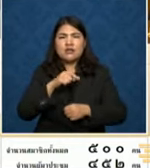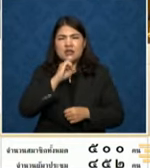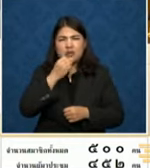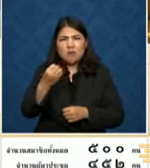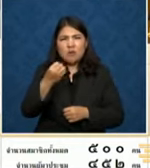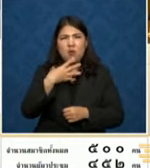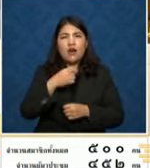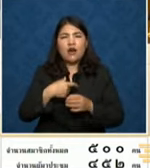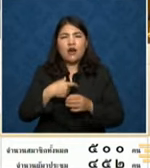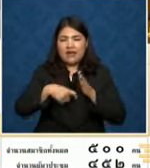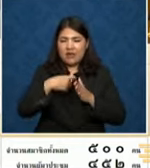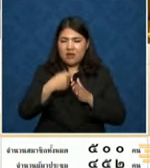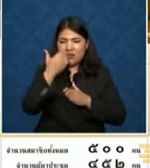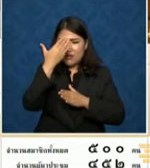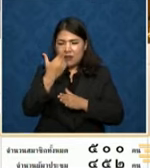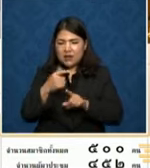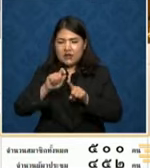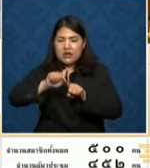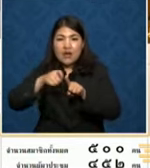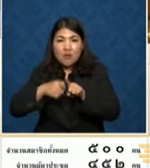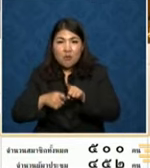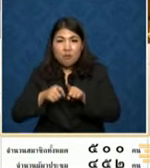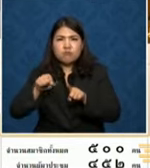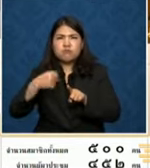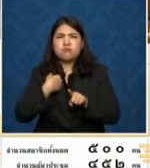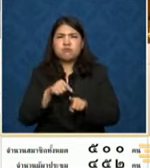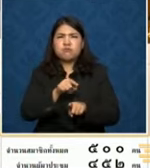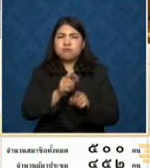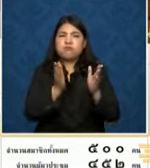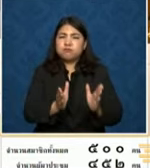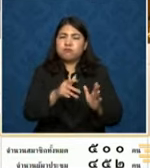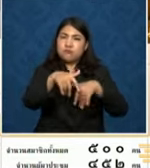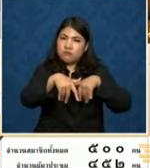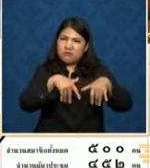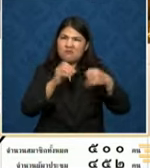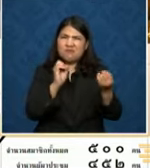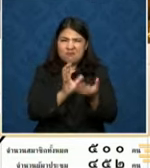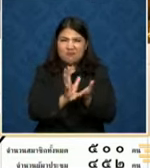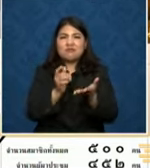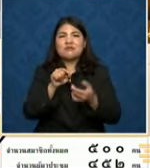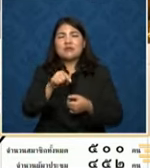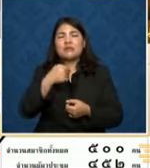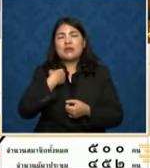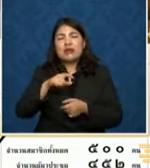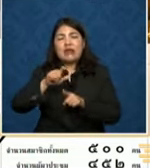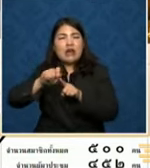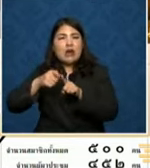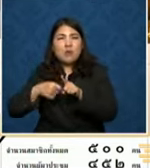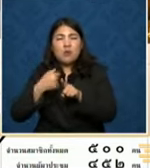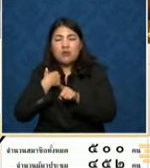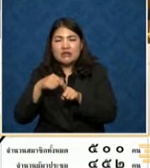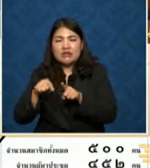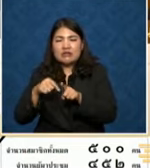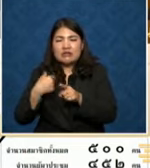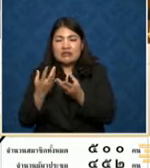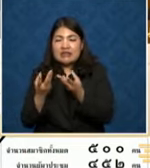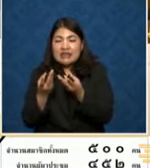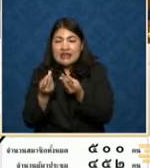พดนะครับที่พี่น้องหลายท่านที่เดือดร้อนไม่ใช่เพราะเป็นข้าวโพดที่ปลูกในที่ดินที่มีเอกสารสิท